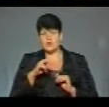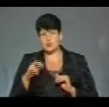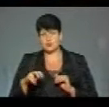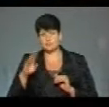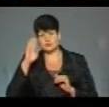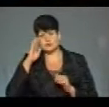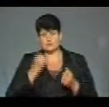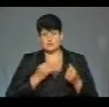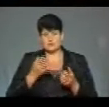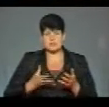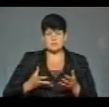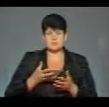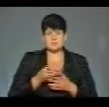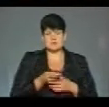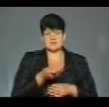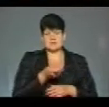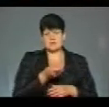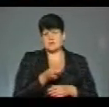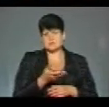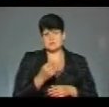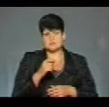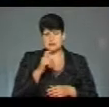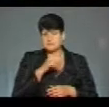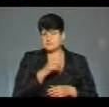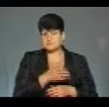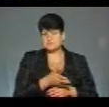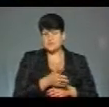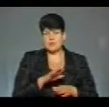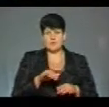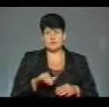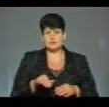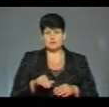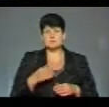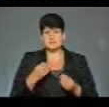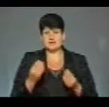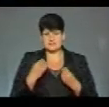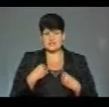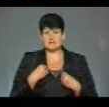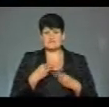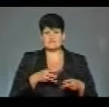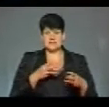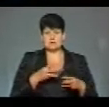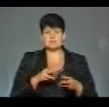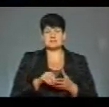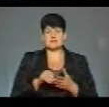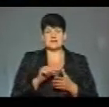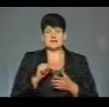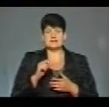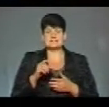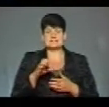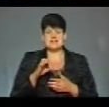водій, і розраховувався на касі. Після того дане відео мені надали представники АЗС ВОК, в подальшому